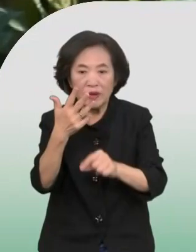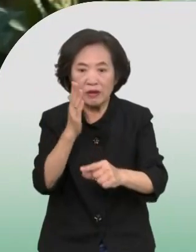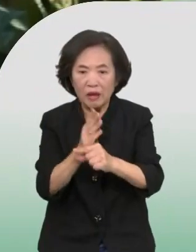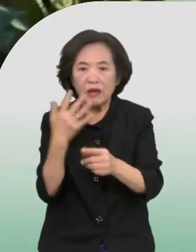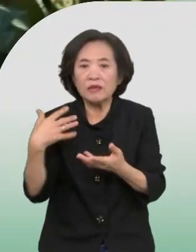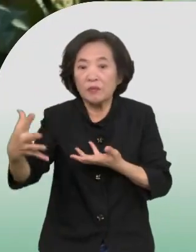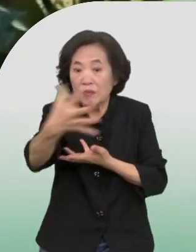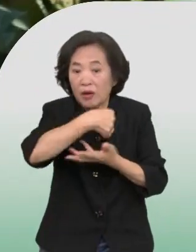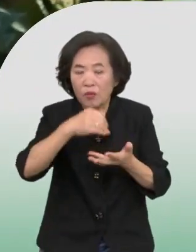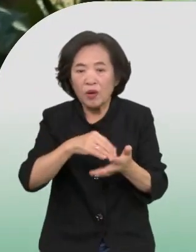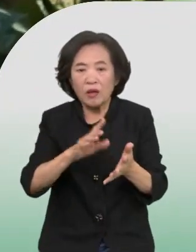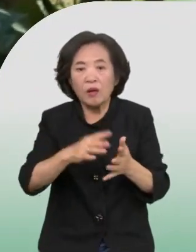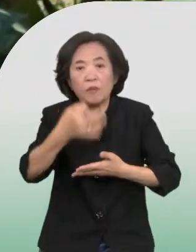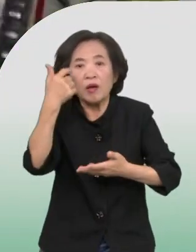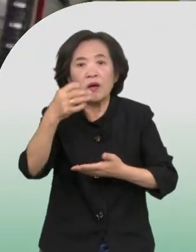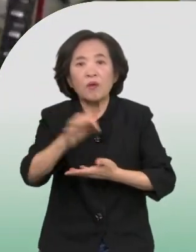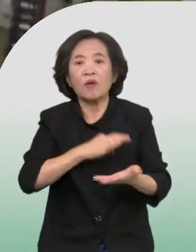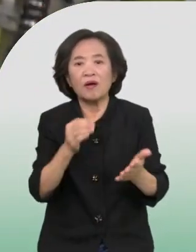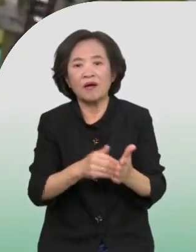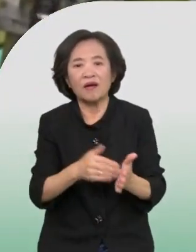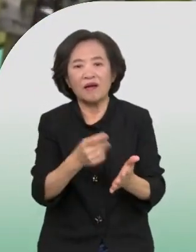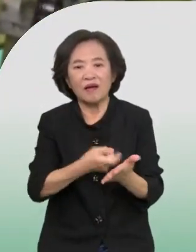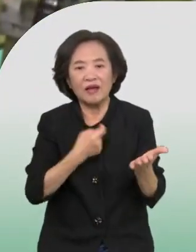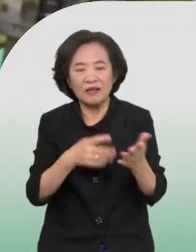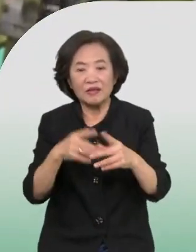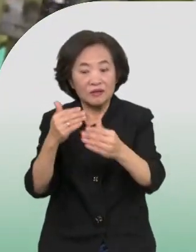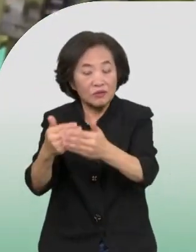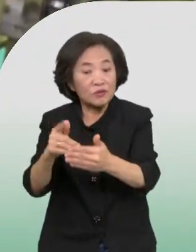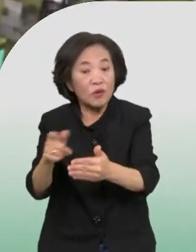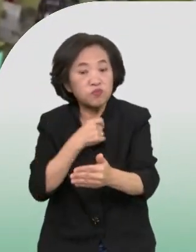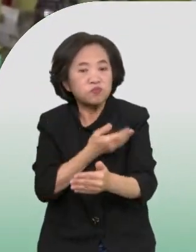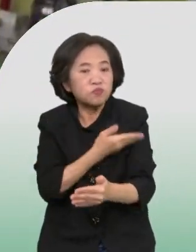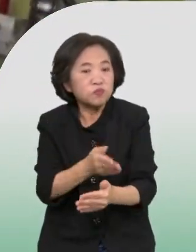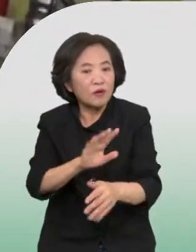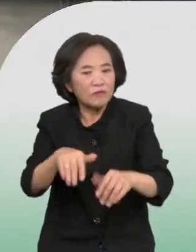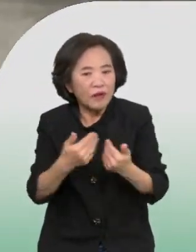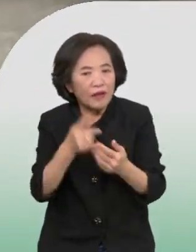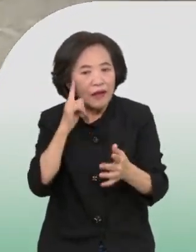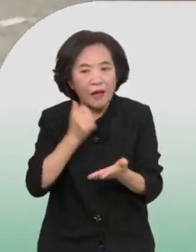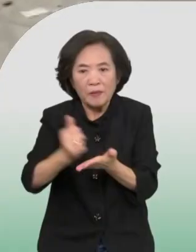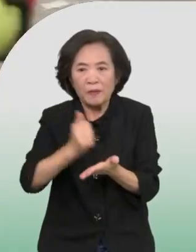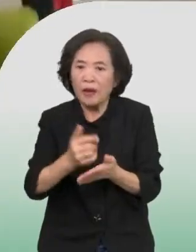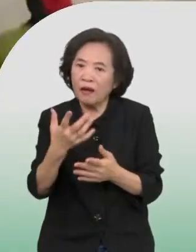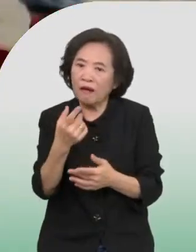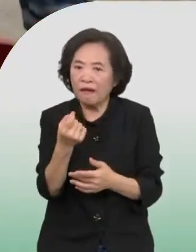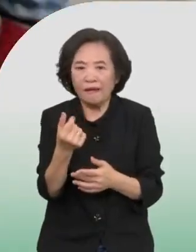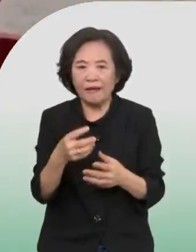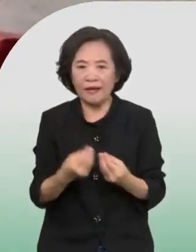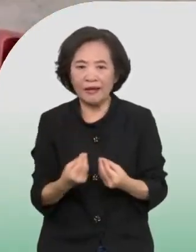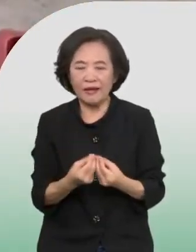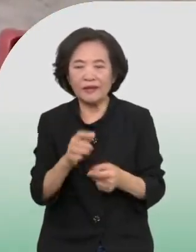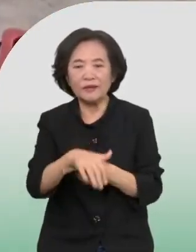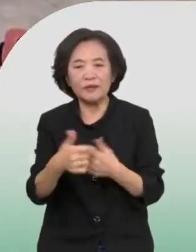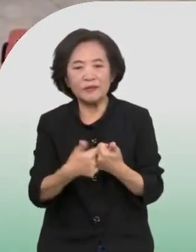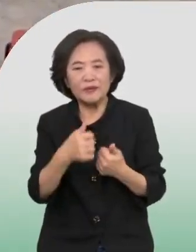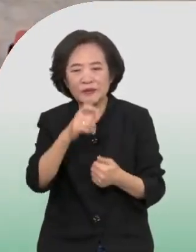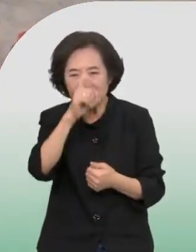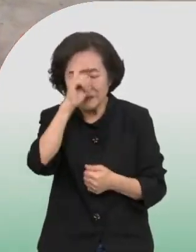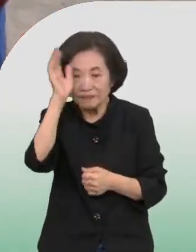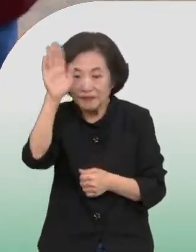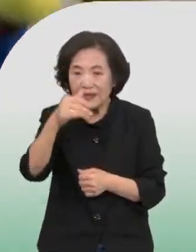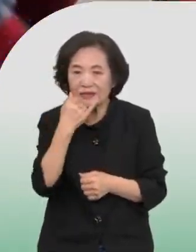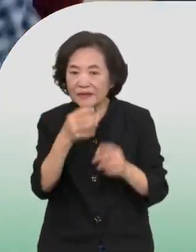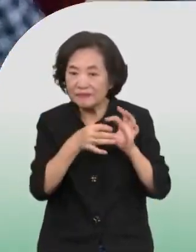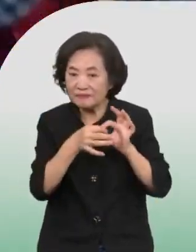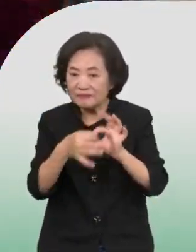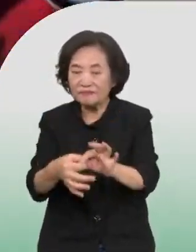经摘好，也提前卖抢抢了。面对中国市场开放，电到供货量有限，农会表示希望能摆起手